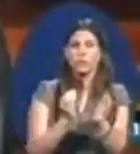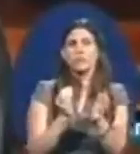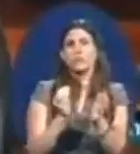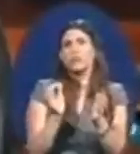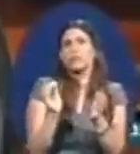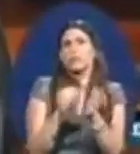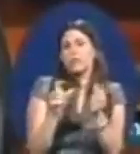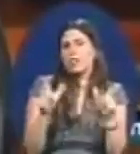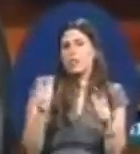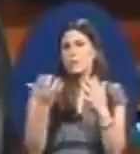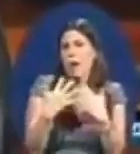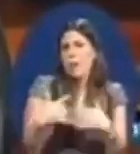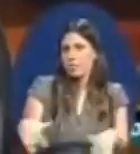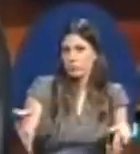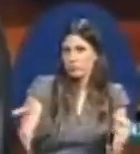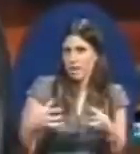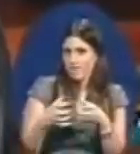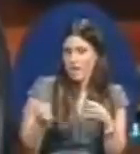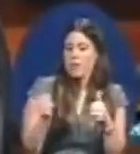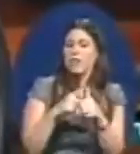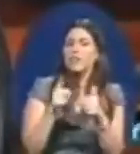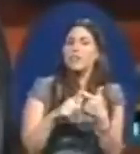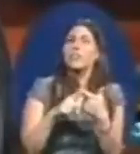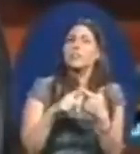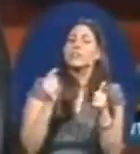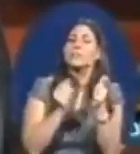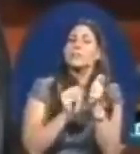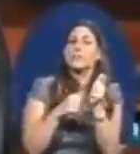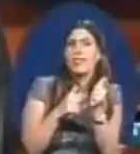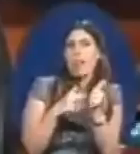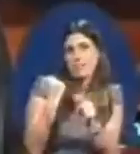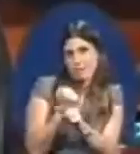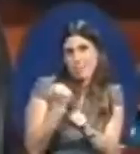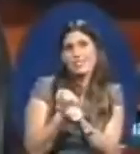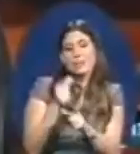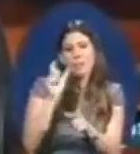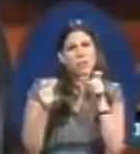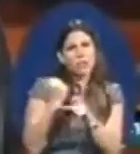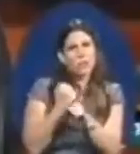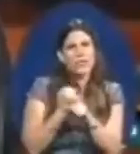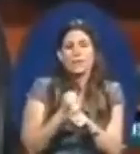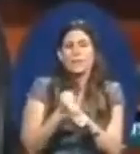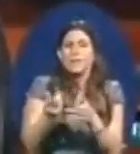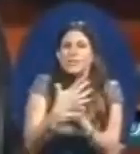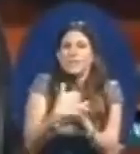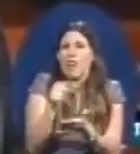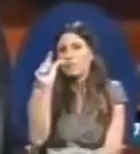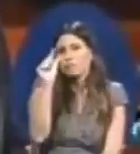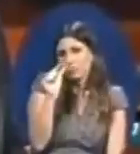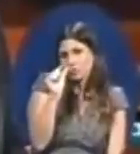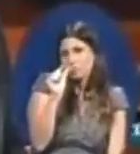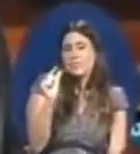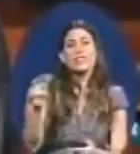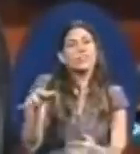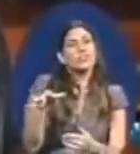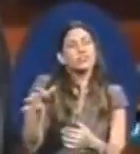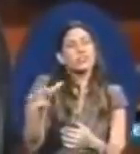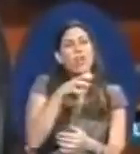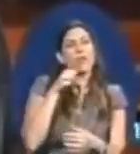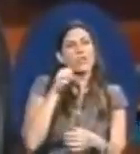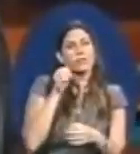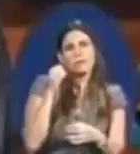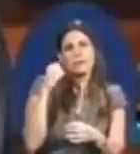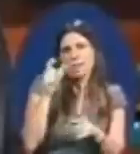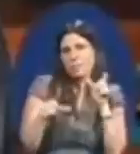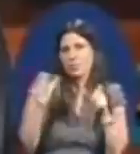בחברה, ב', בגלל שמעסיקים עובדים בשכר זעום ביותר ולוקחים כוח אדם שלא קשיר לעשות את הדברים